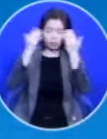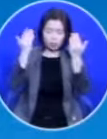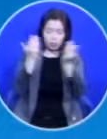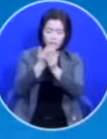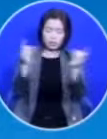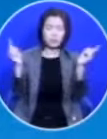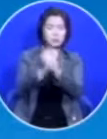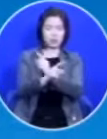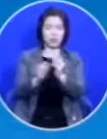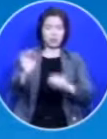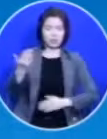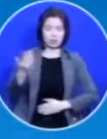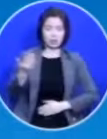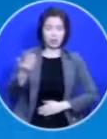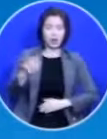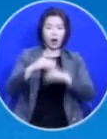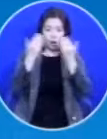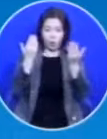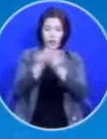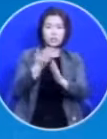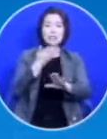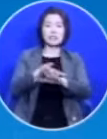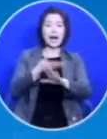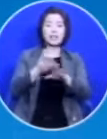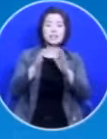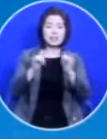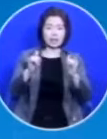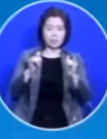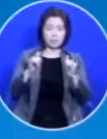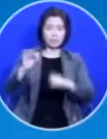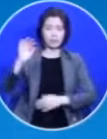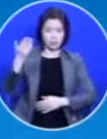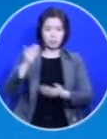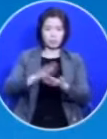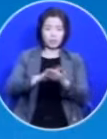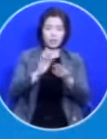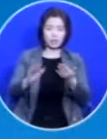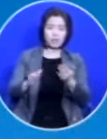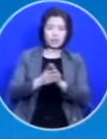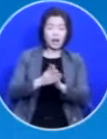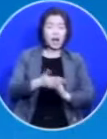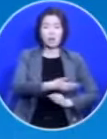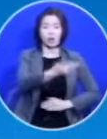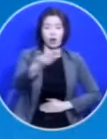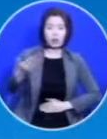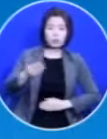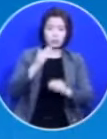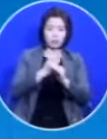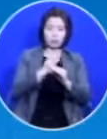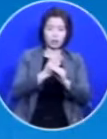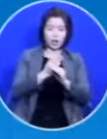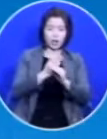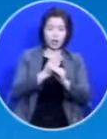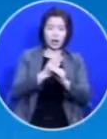버립니다 완전히 다른 사람이 됩니다 여러분 중에 마음에 분노가